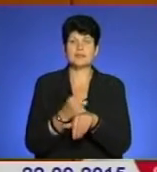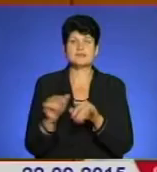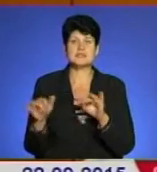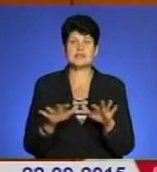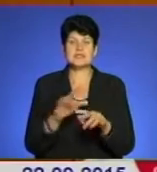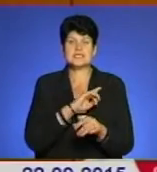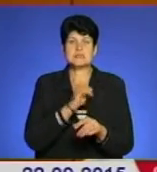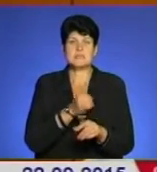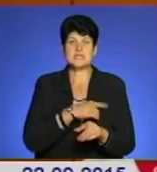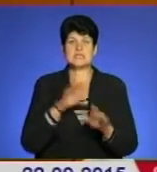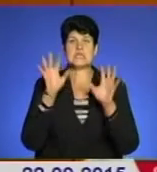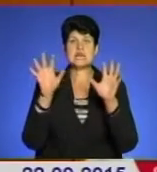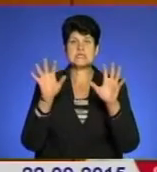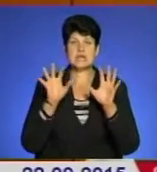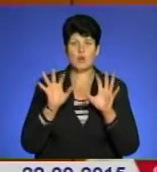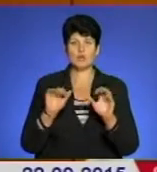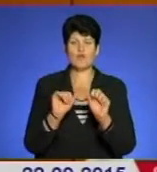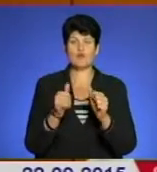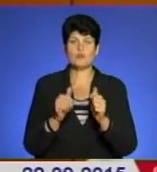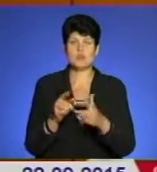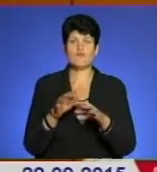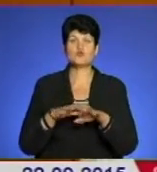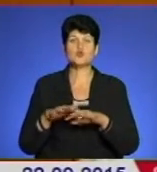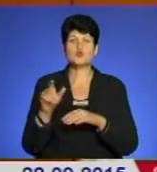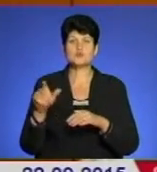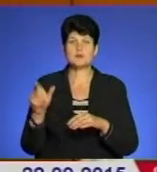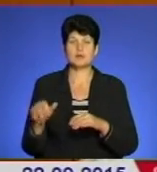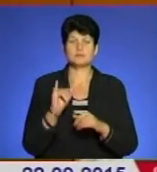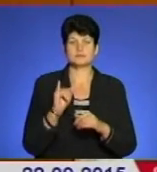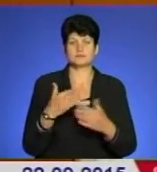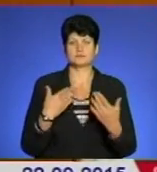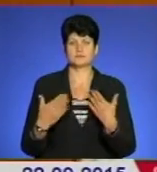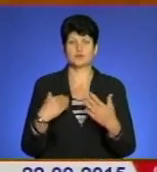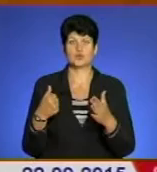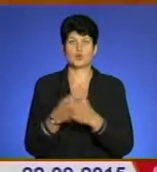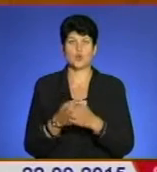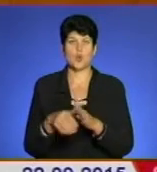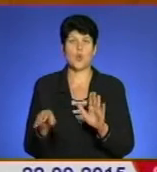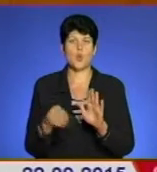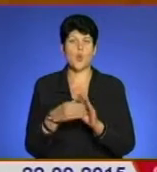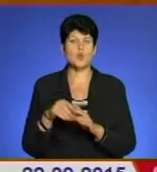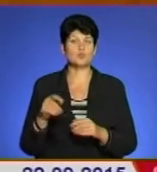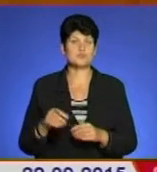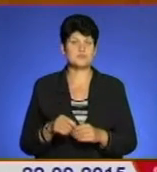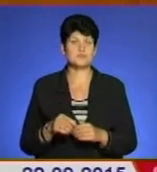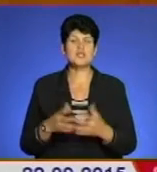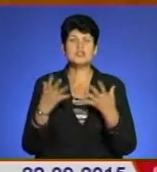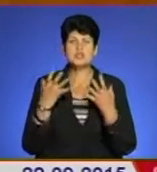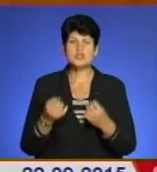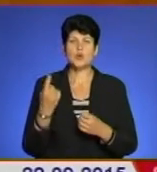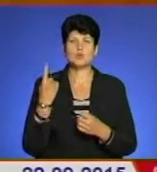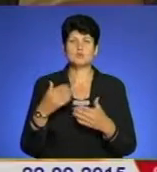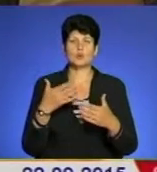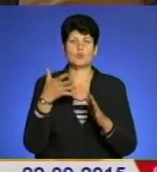зміцнення законності, а також формування у суспільстві нетерпимого негативного ставлення до корупції. Ще одним кроком до прозорості